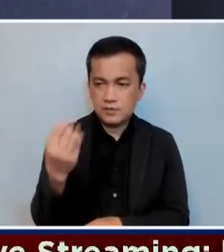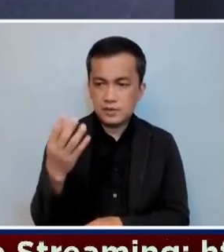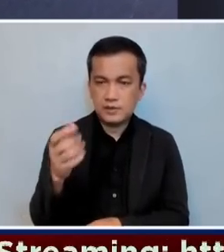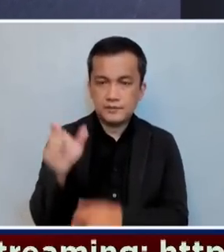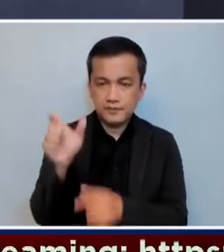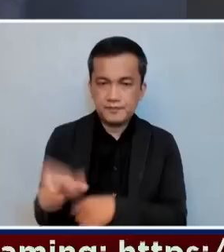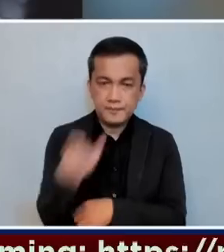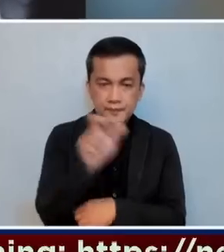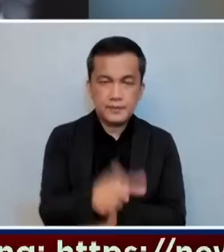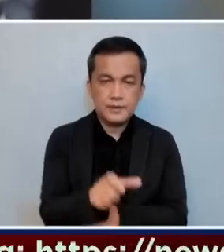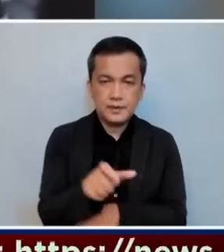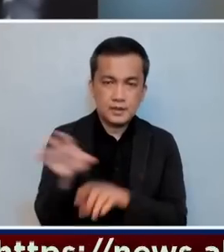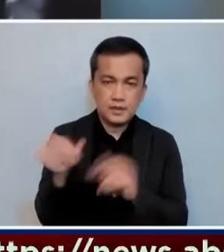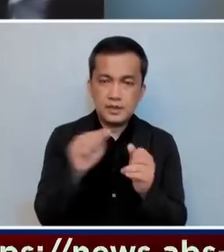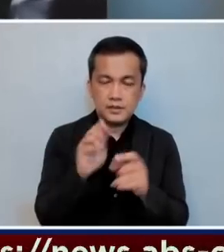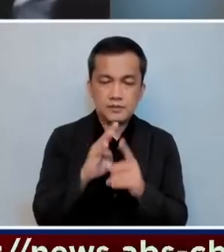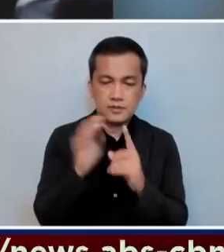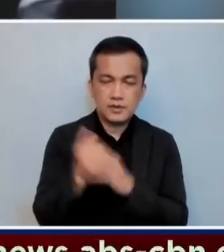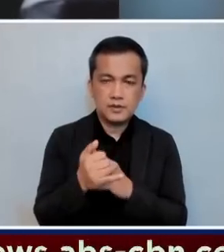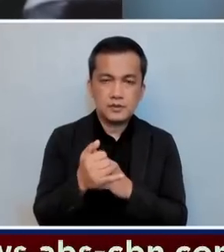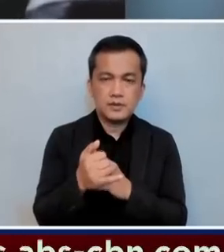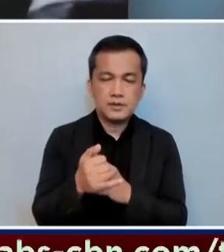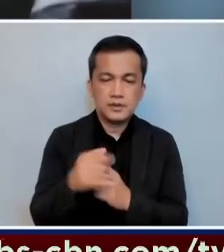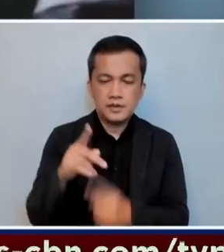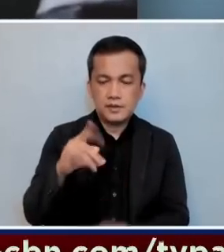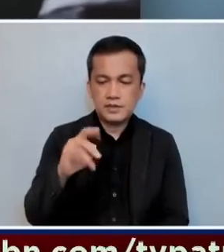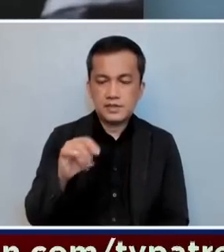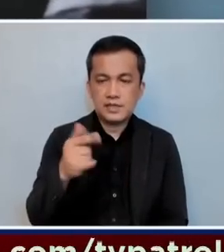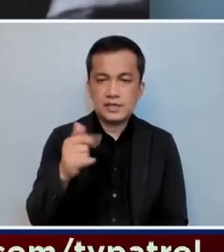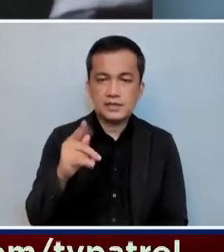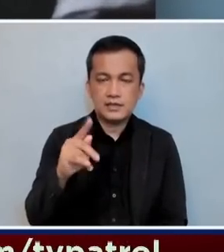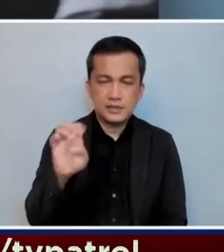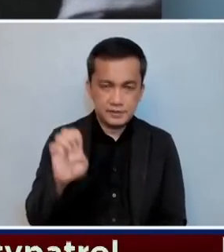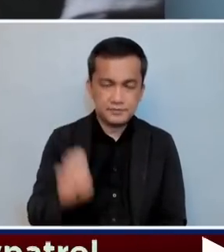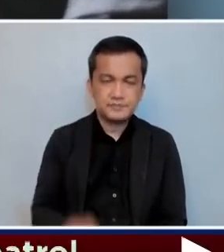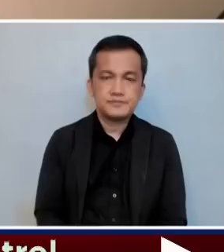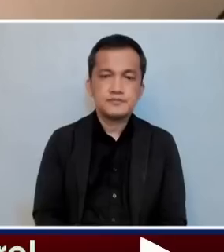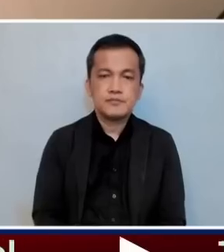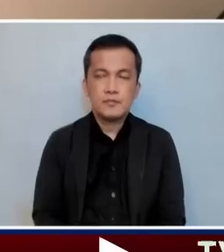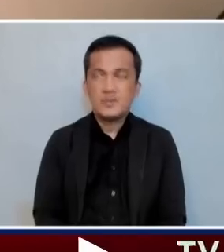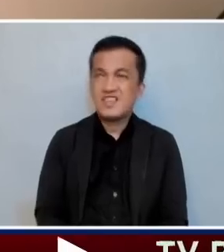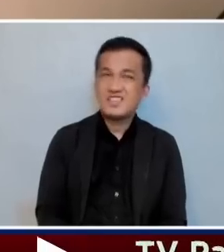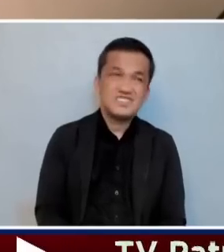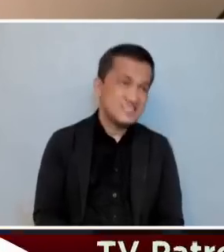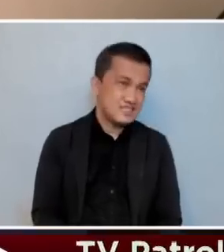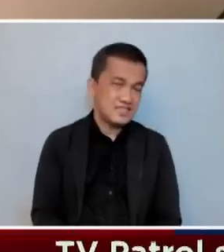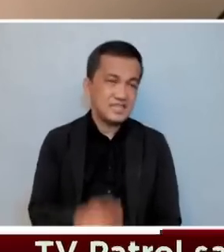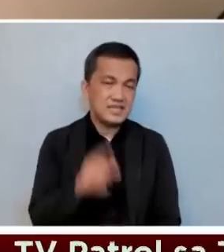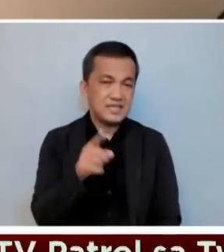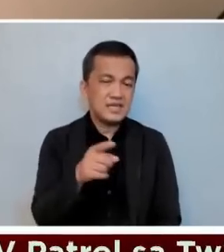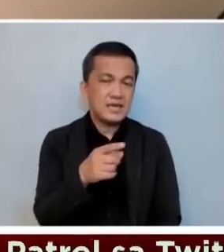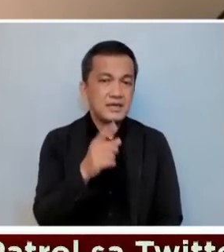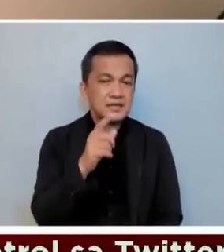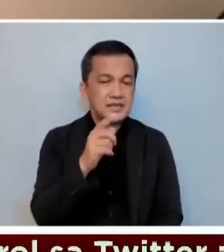inilikas mula sa barangay Bitag Grande. Yung kasing Taytay